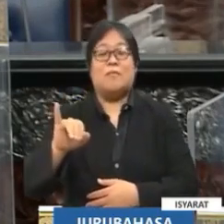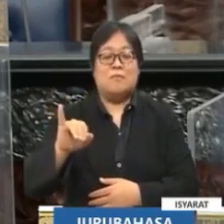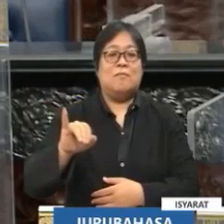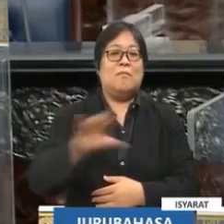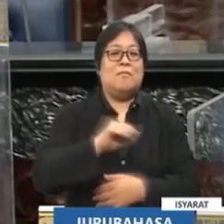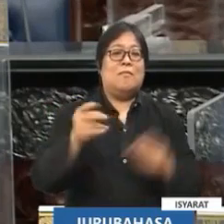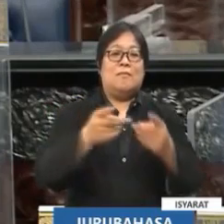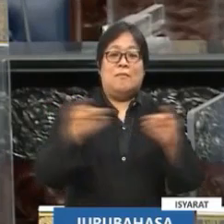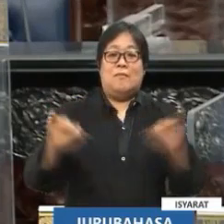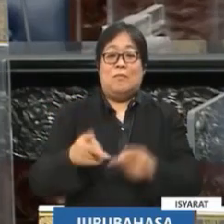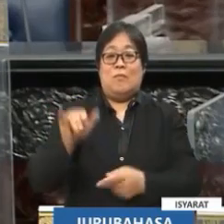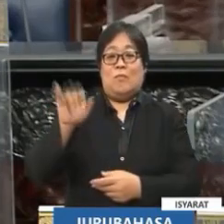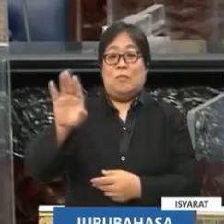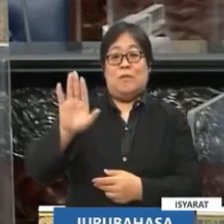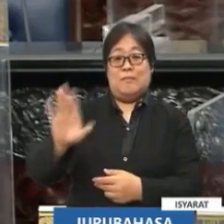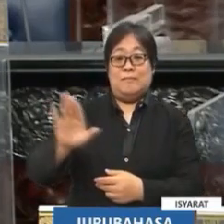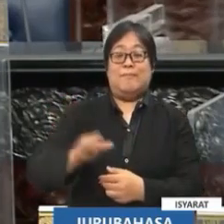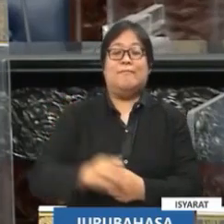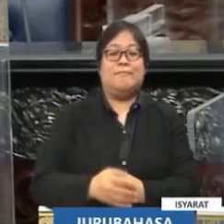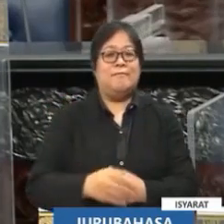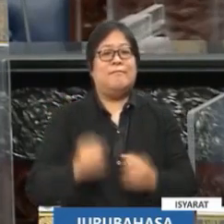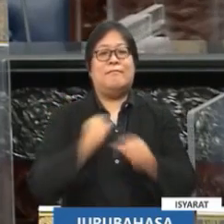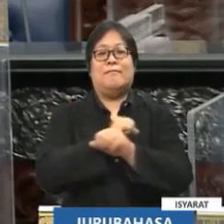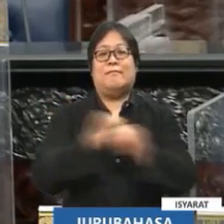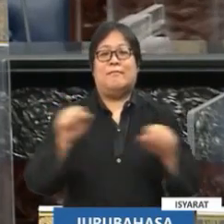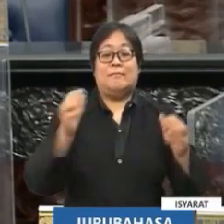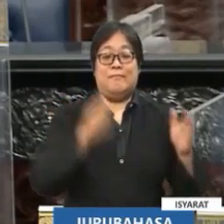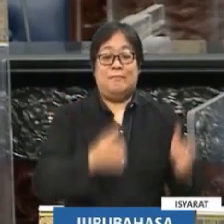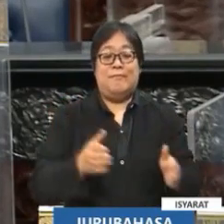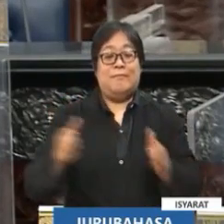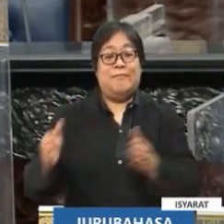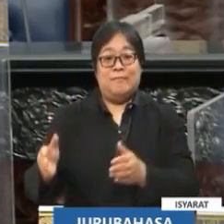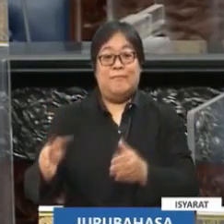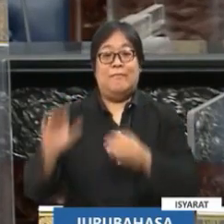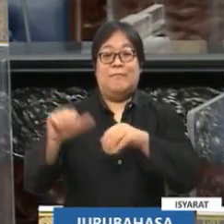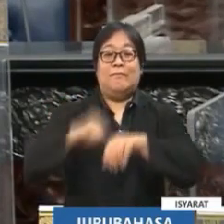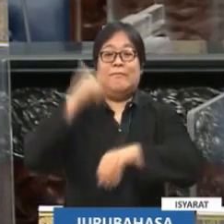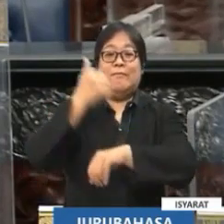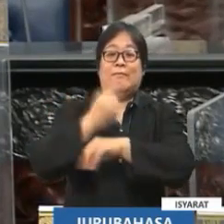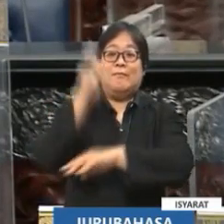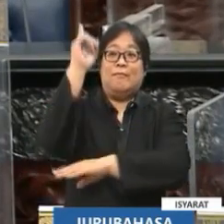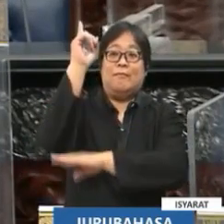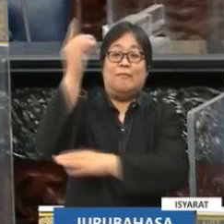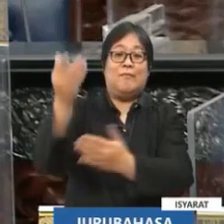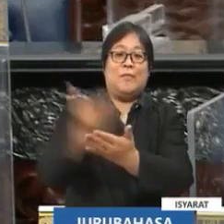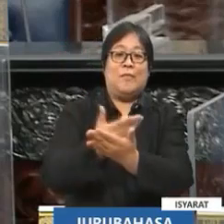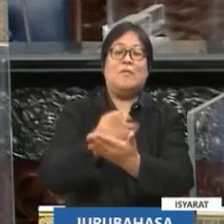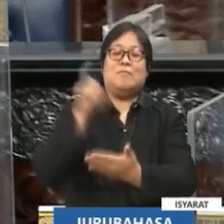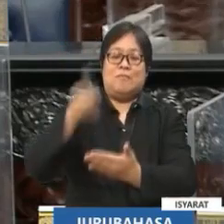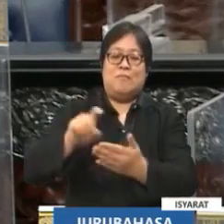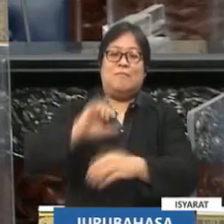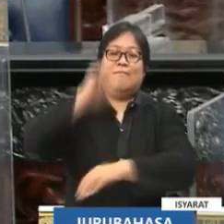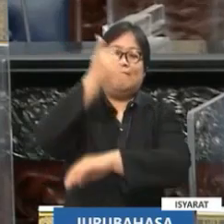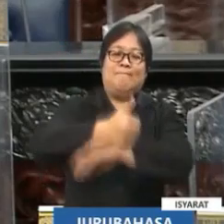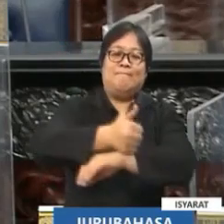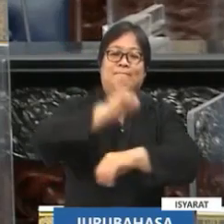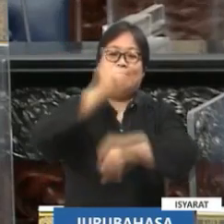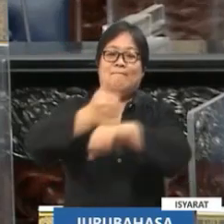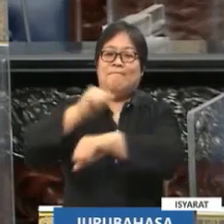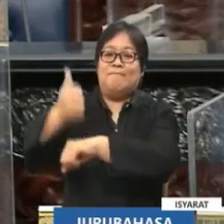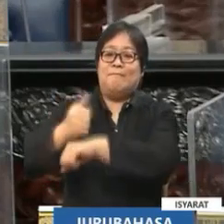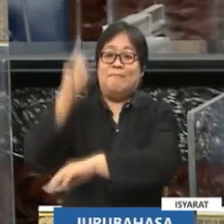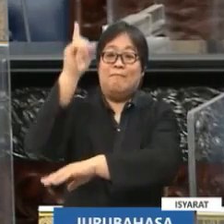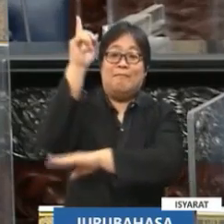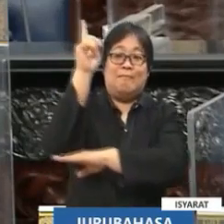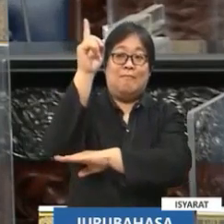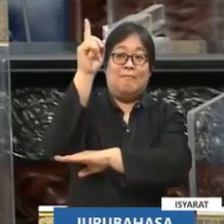di kawasan Yang Berhormat telah disiapkan perancangan untuk membina menara baru. Terpaksa dibina lebih banyak menara baru,